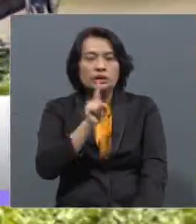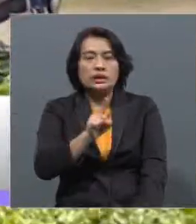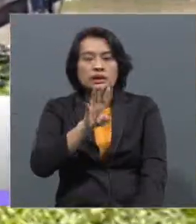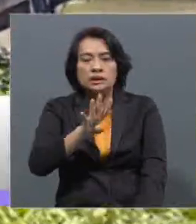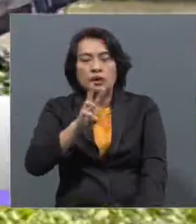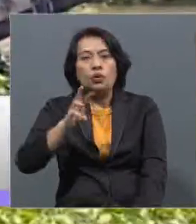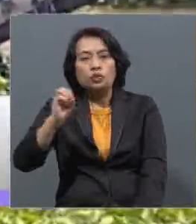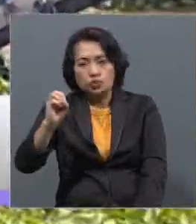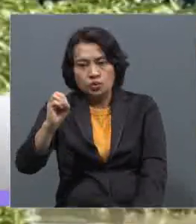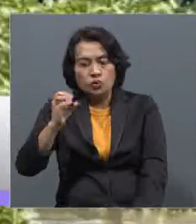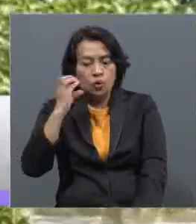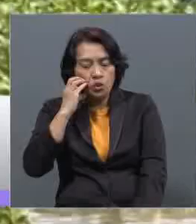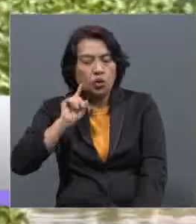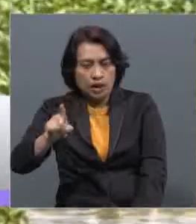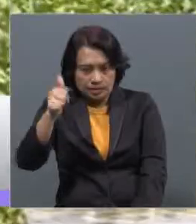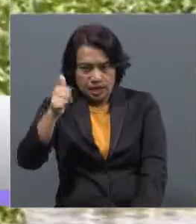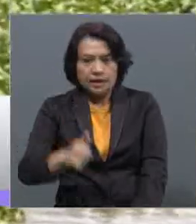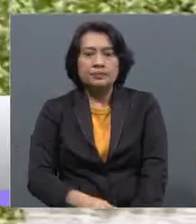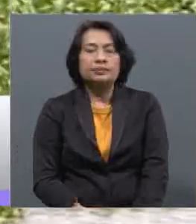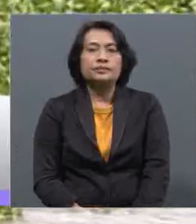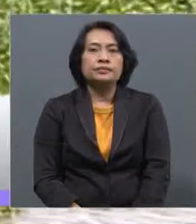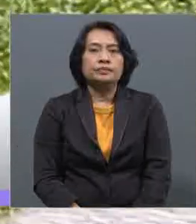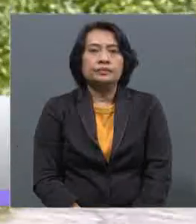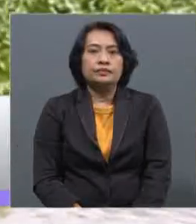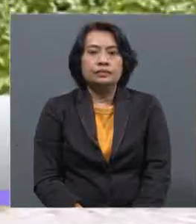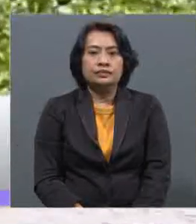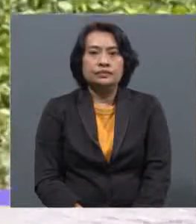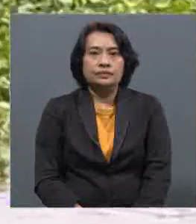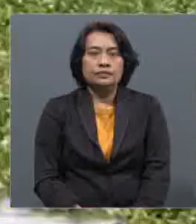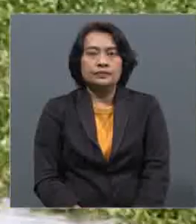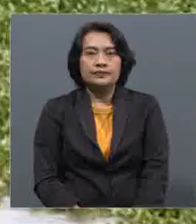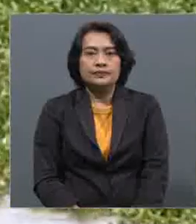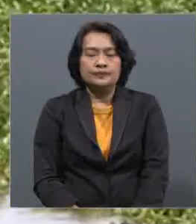1460สามารถโทรเข้าไปสอบถามรายละเอียดเพิ่มเติมได้ครับ